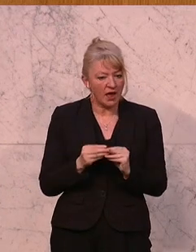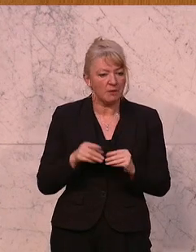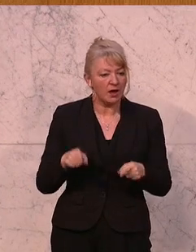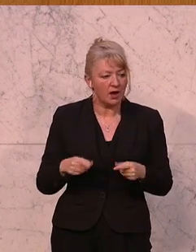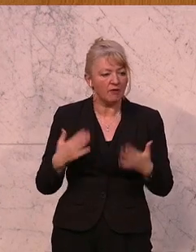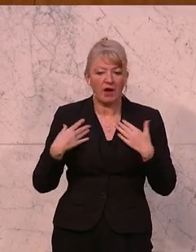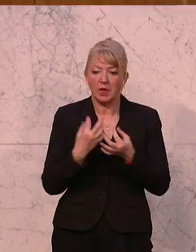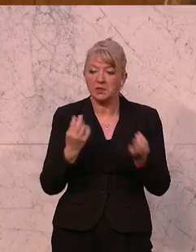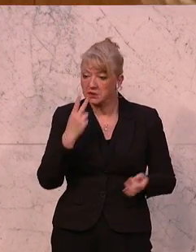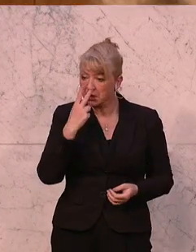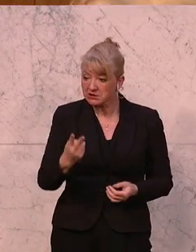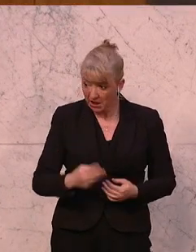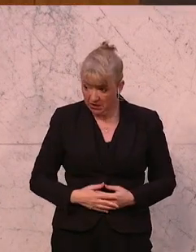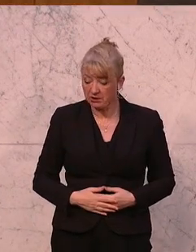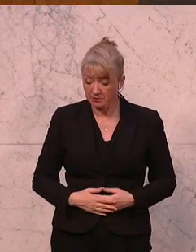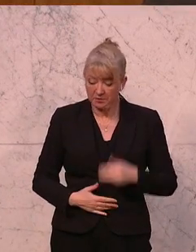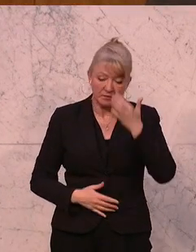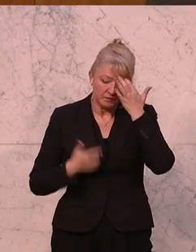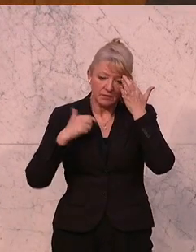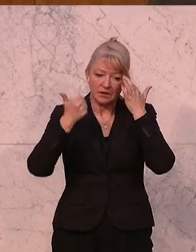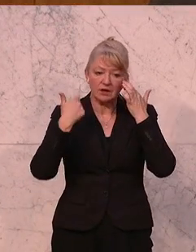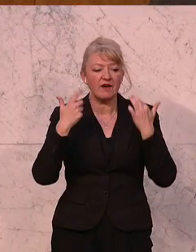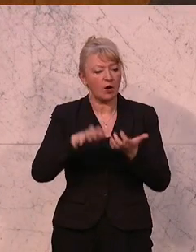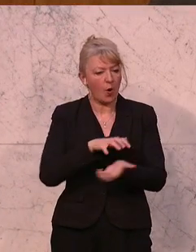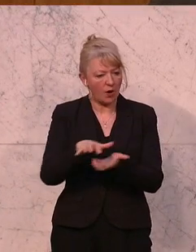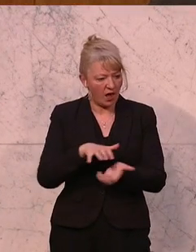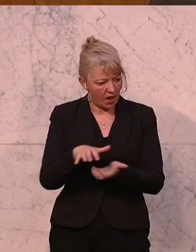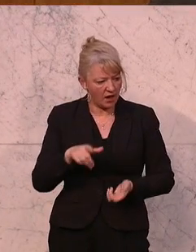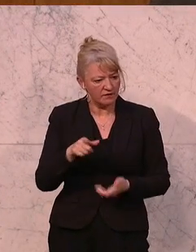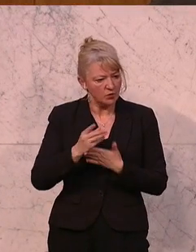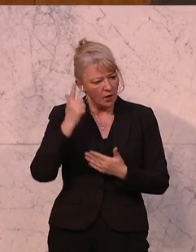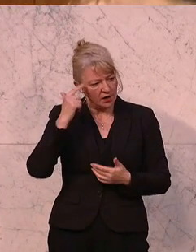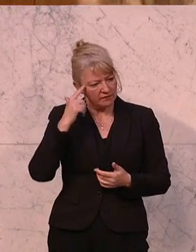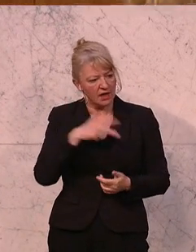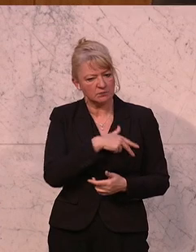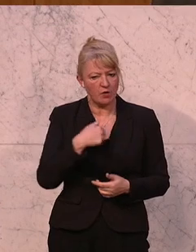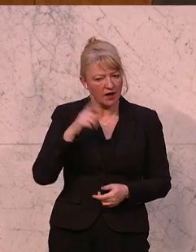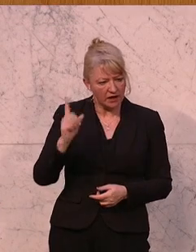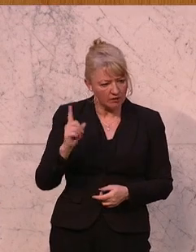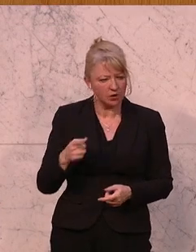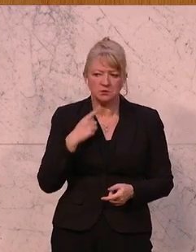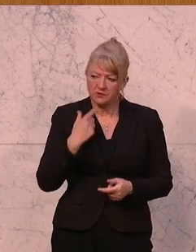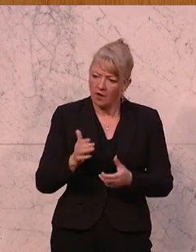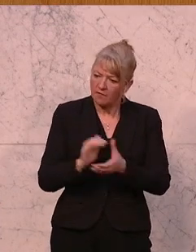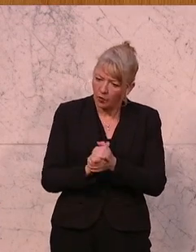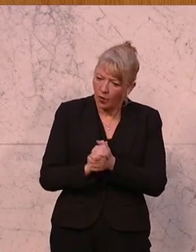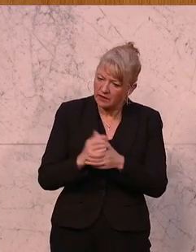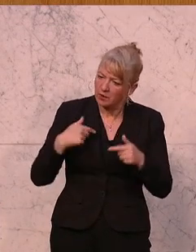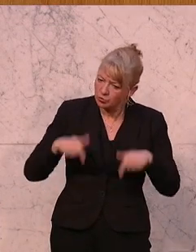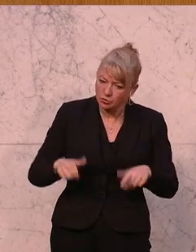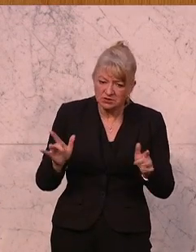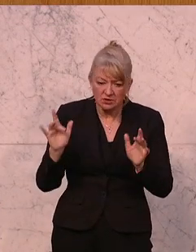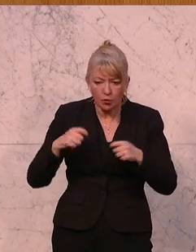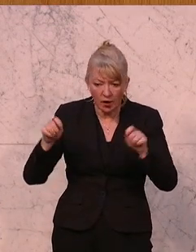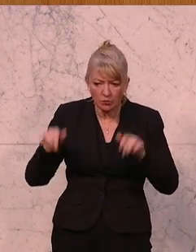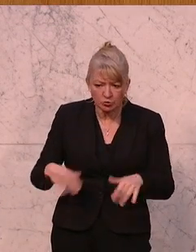gar nicht gesehen habt. Der erste war der Werner Kogler, wir erinnern uns alle, wo die SPÖ gewarnt hat und gesagt hat, Freunde, wir werden gegensteuern müssen bei der Teuerung, wir